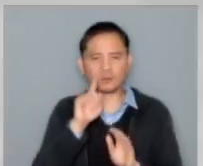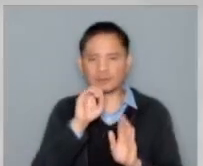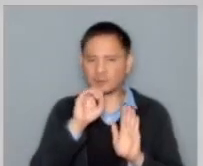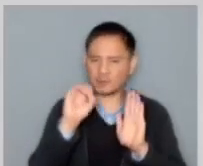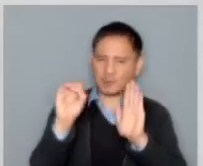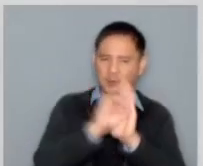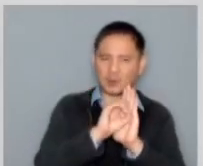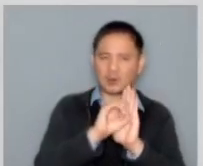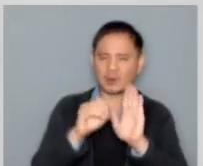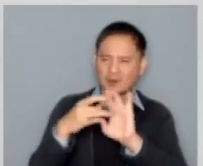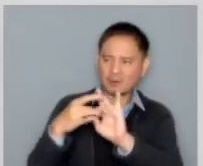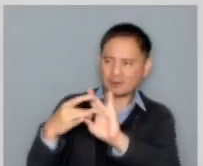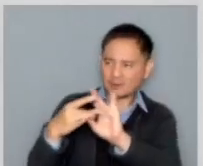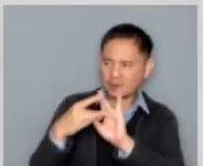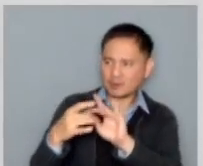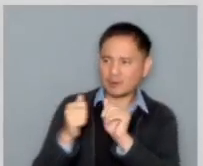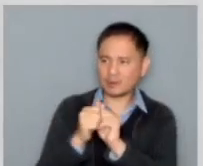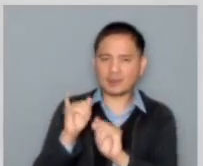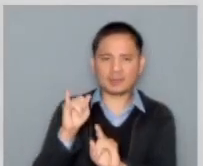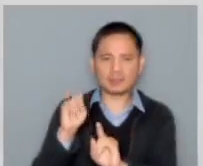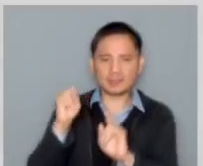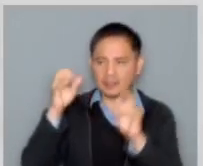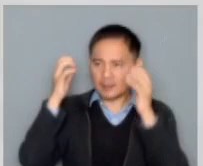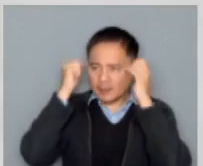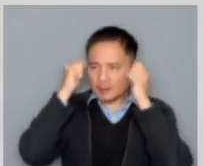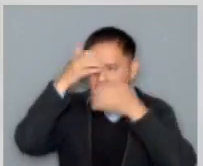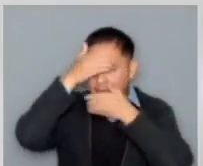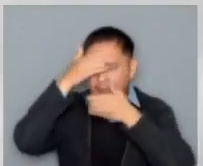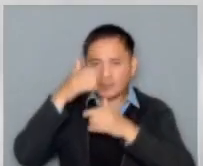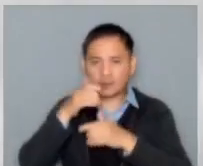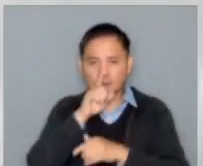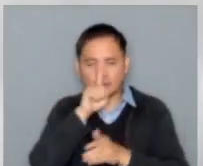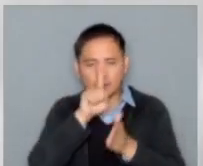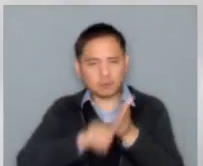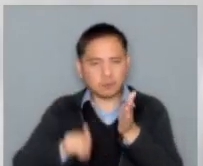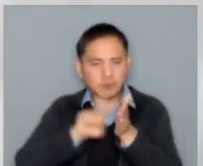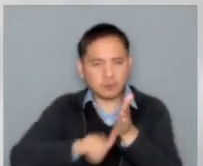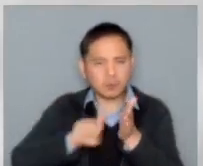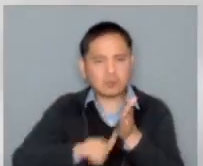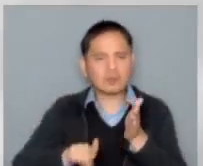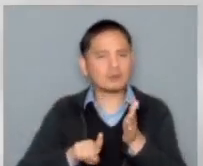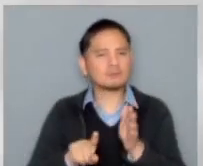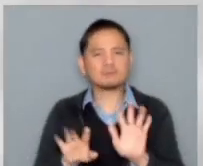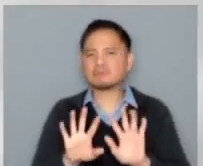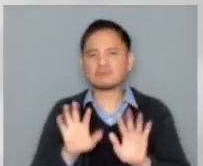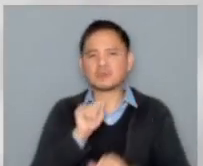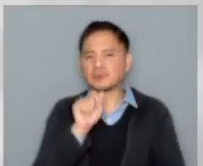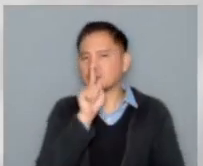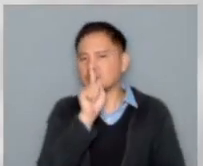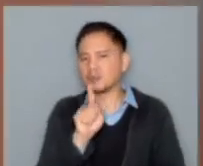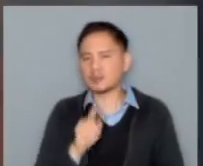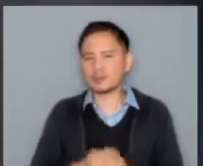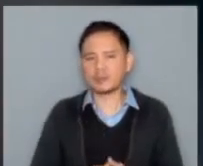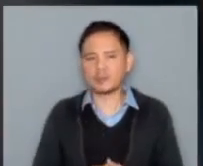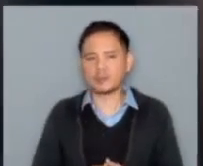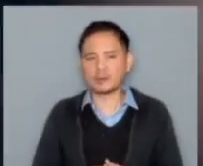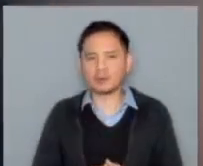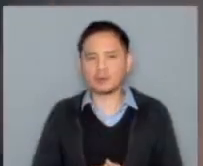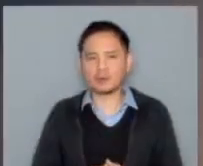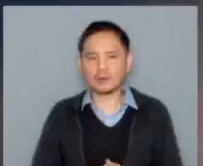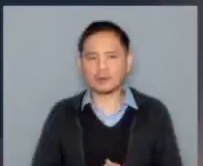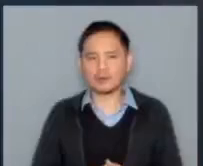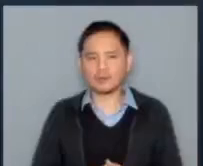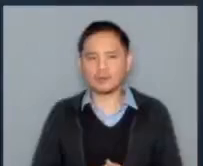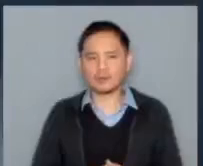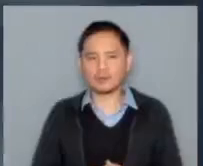ng mga local terrorist group, ay hinto po yun dahil nung magkaroon nga po ng incident sa Marawi, hindi naman natin